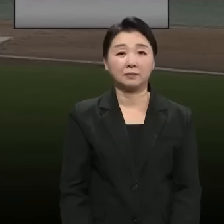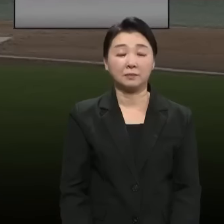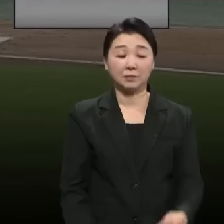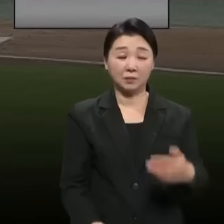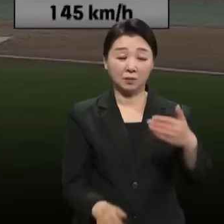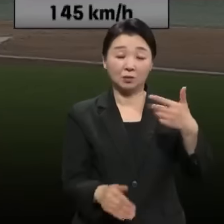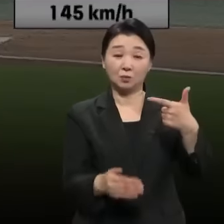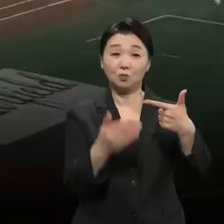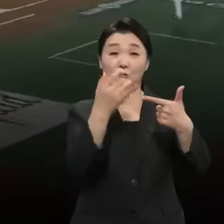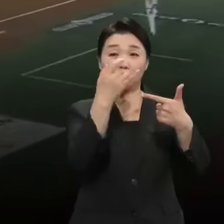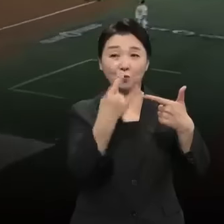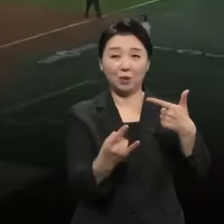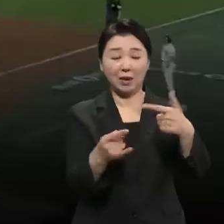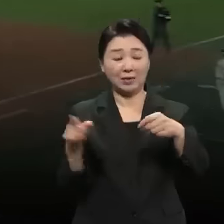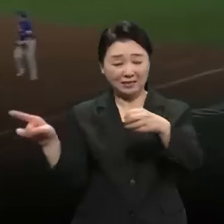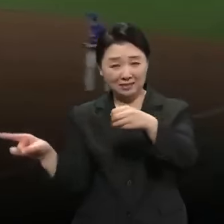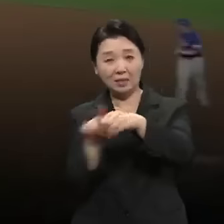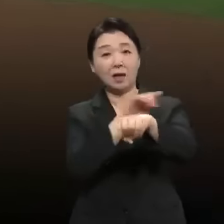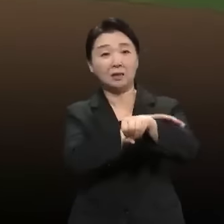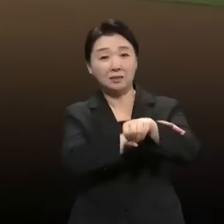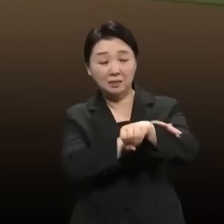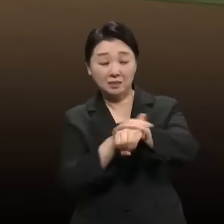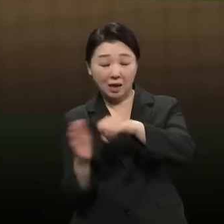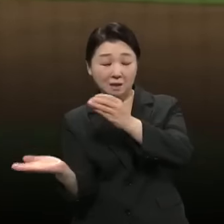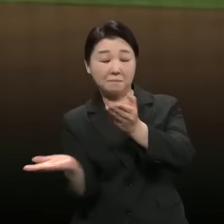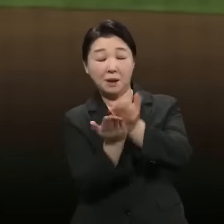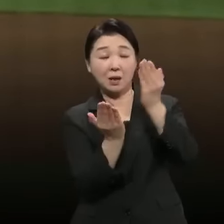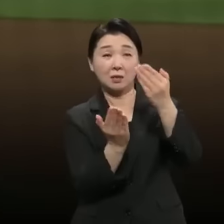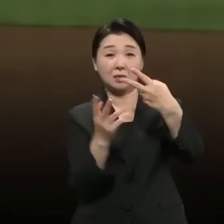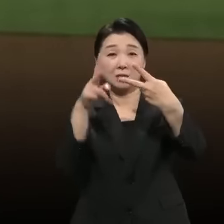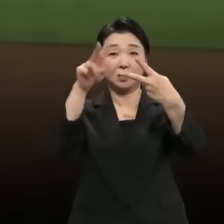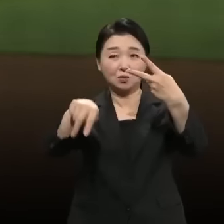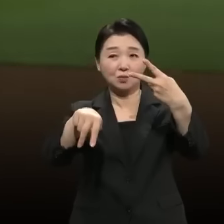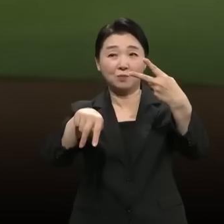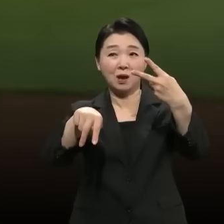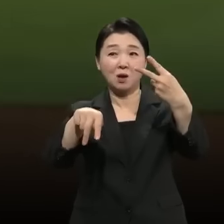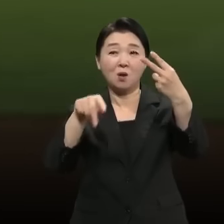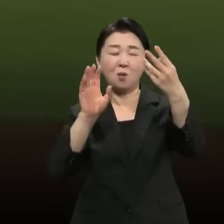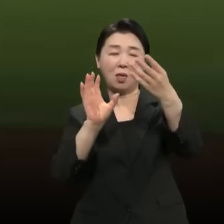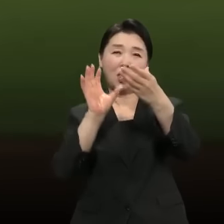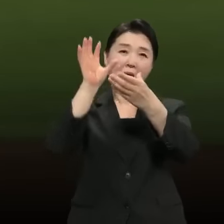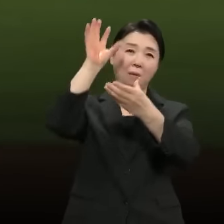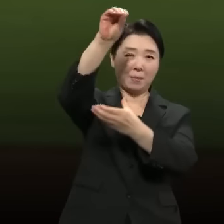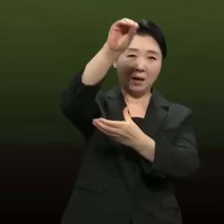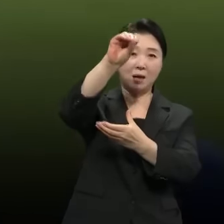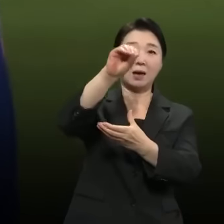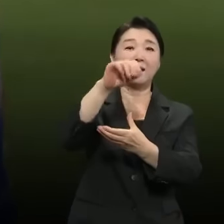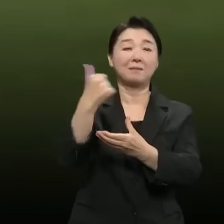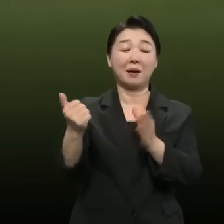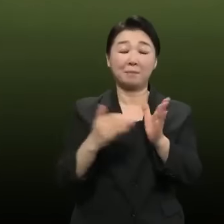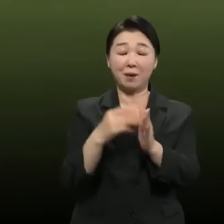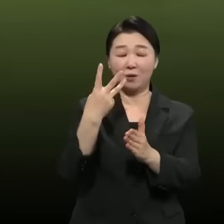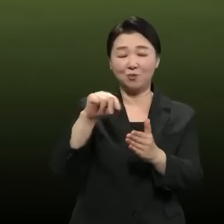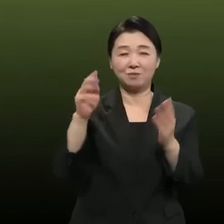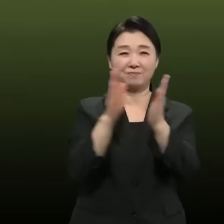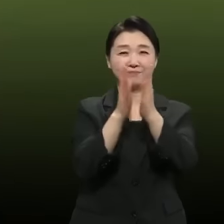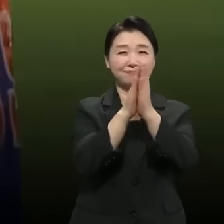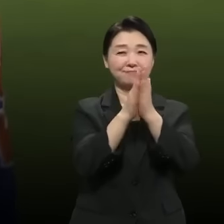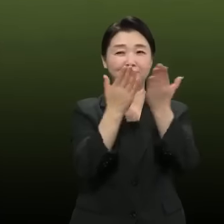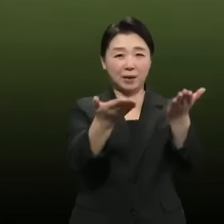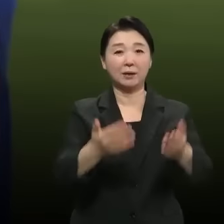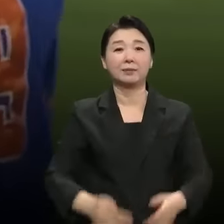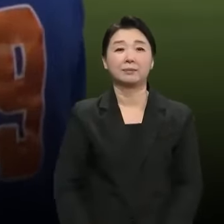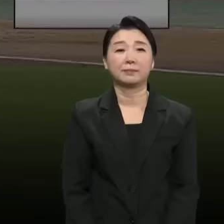6회 엘디아의 잘 맞은 타구. 2루수 황영욱이 엄청난 점프 캐치로 잡아내며 유현진의 박수를